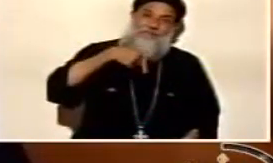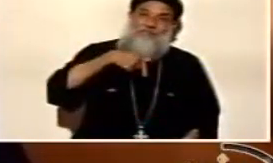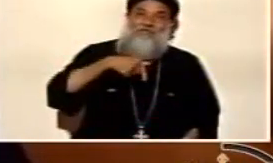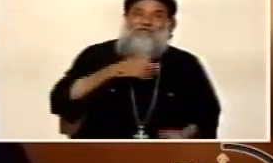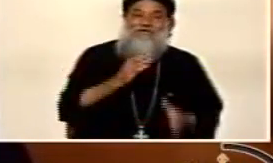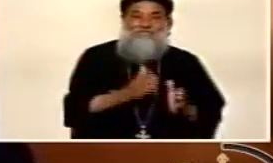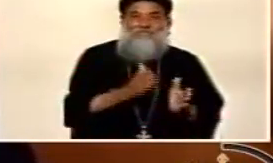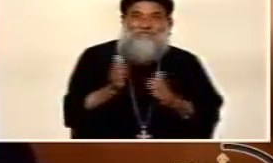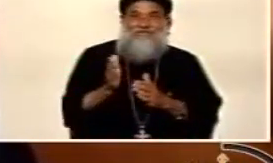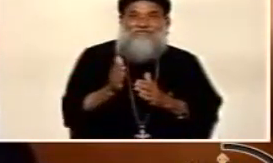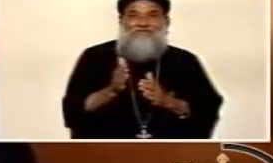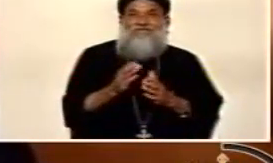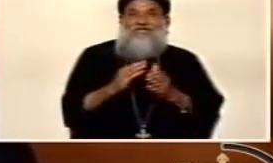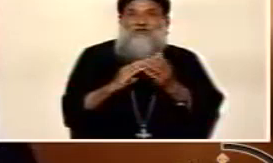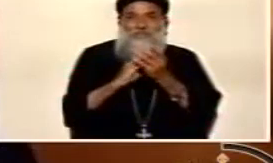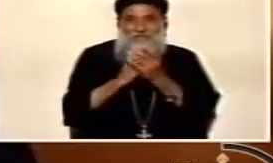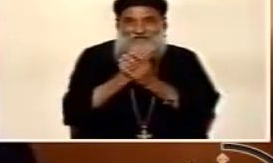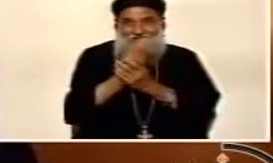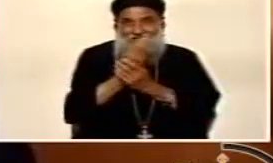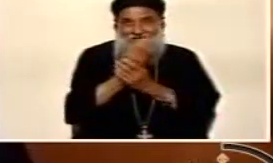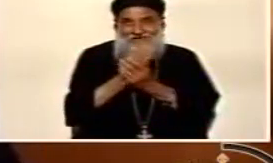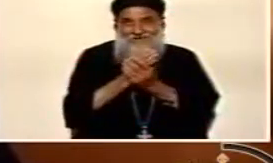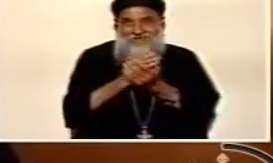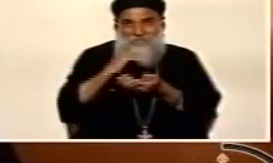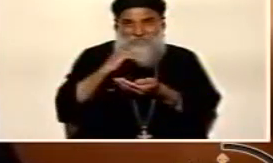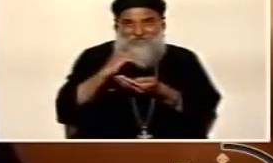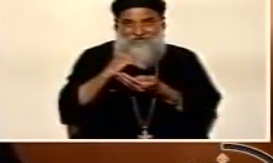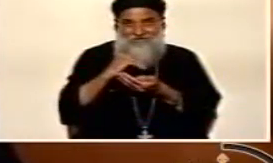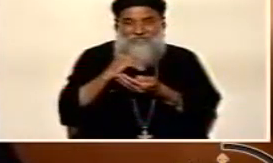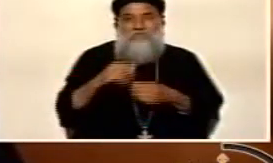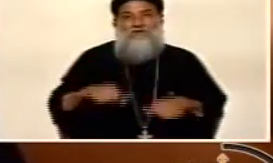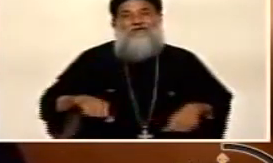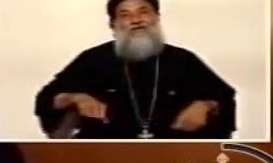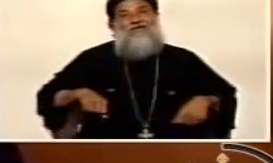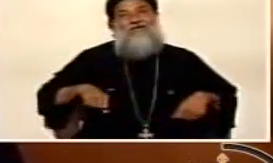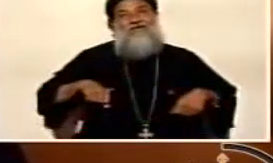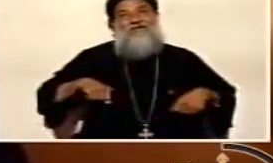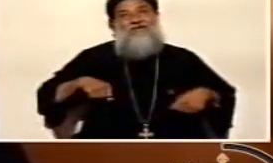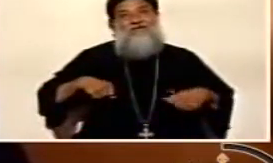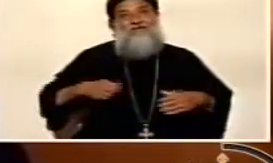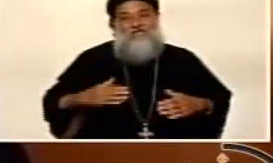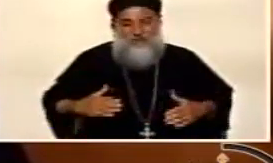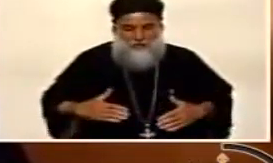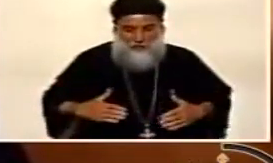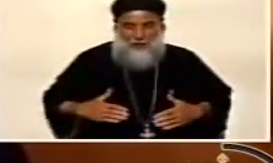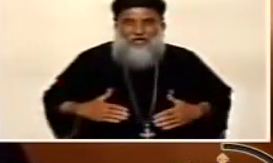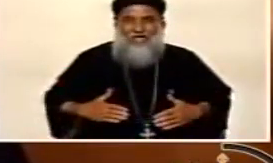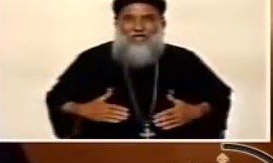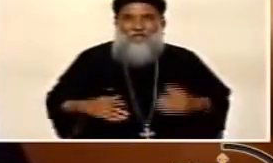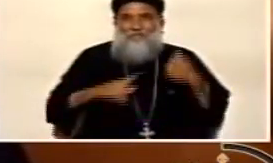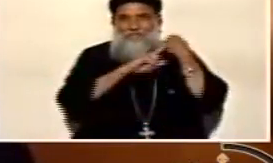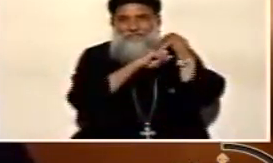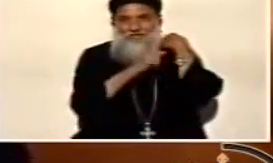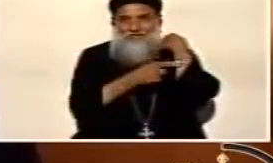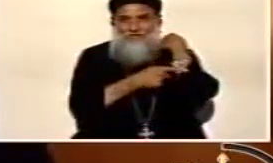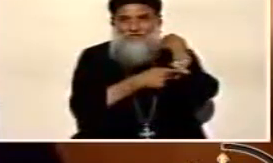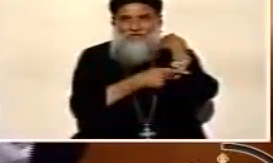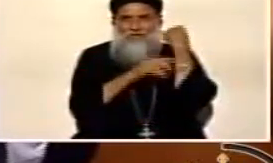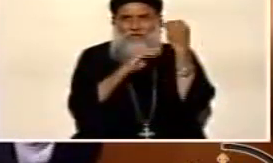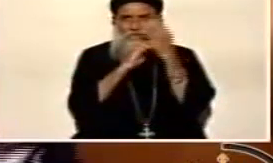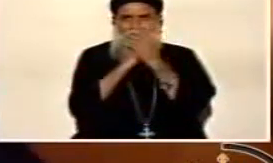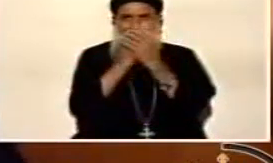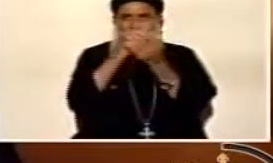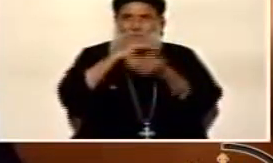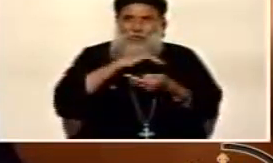بين الجنين في بطن أمه والإنسان في الحياة. شوف بطن أمه بيبقى حاجة ضيقة قوي غير